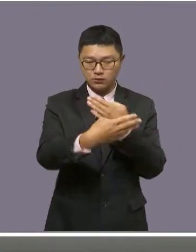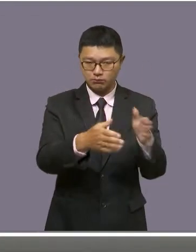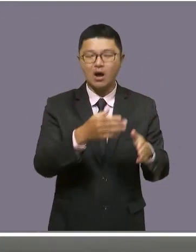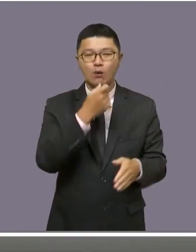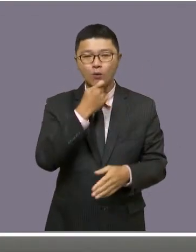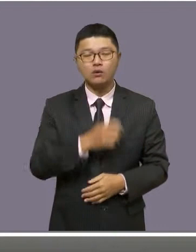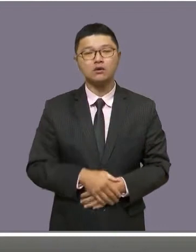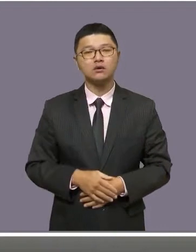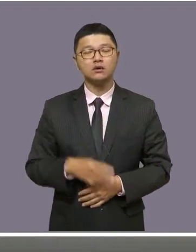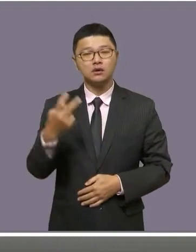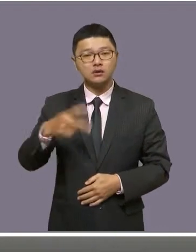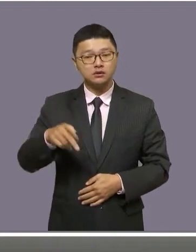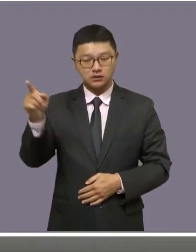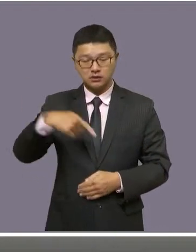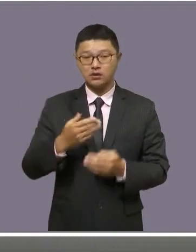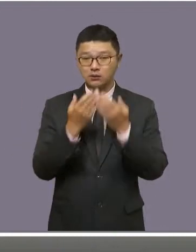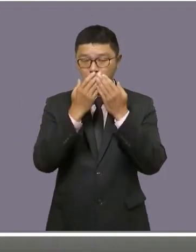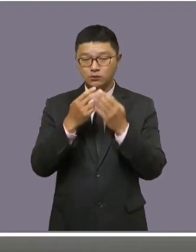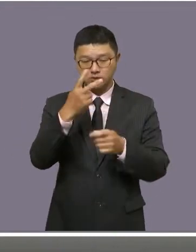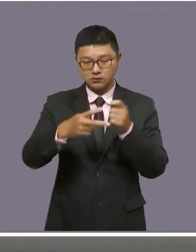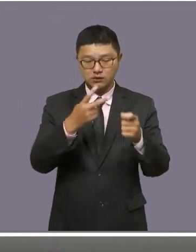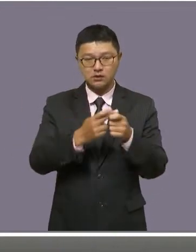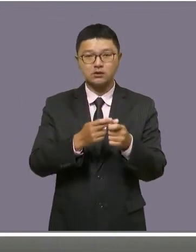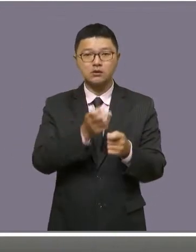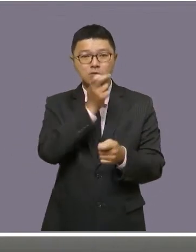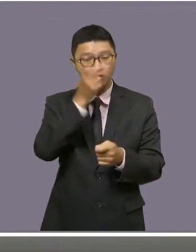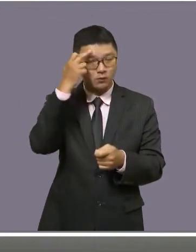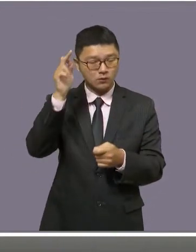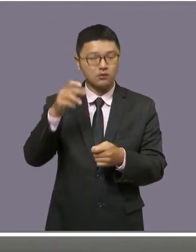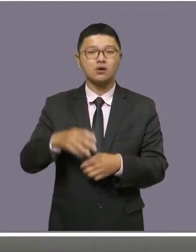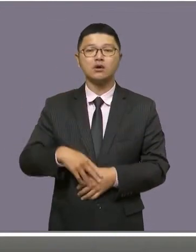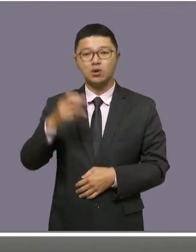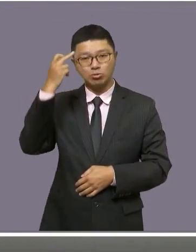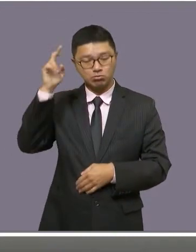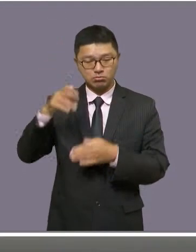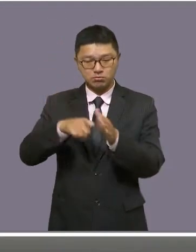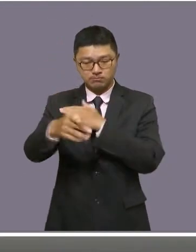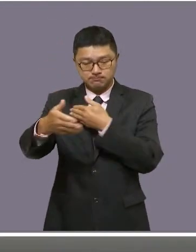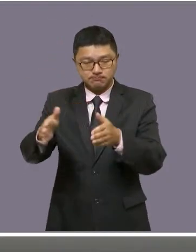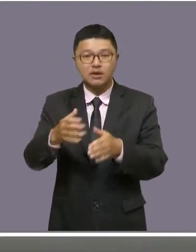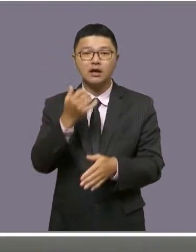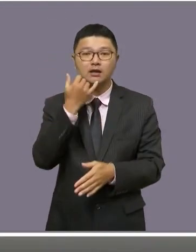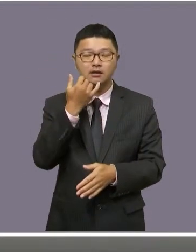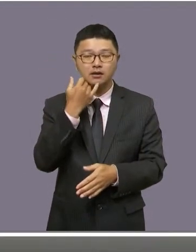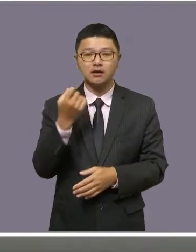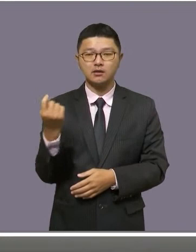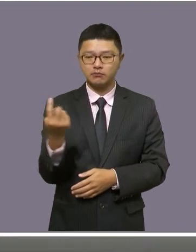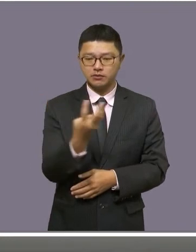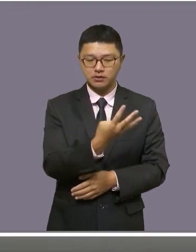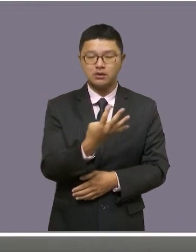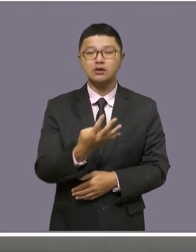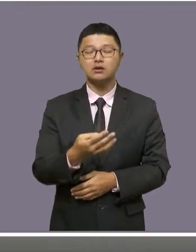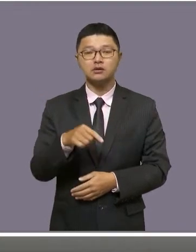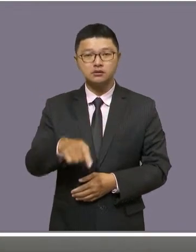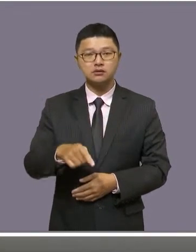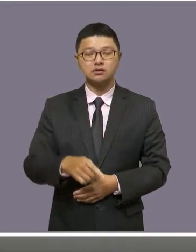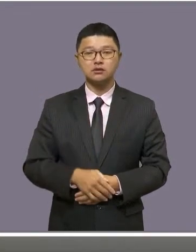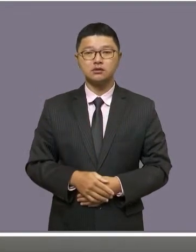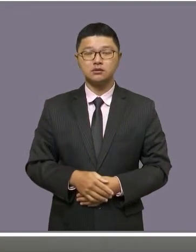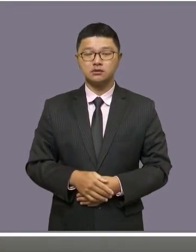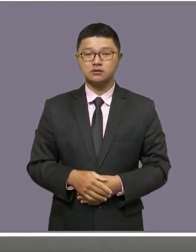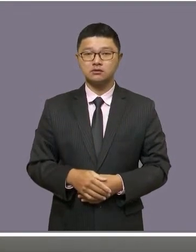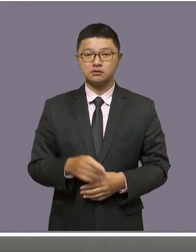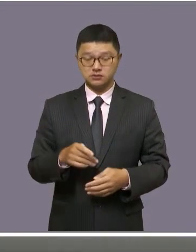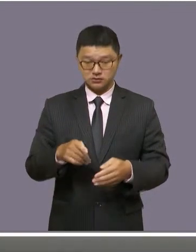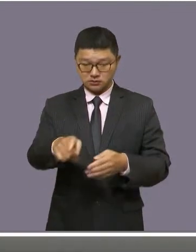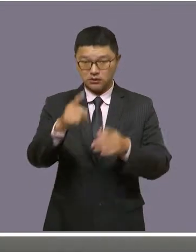就是2年制的硕博士的这样的一个专班，那大家可以看得到这一类的生源我们不是招收高